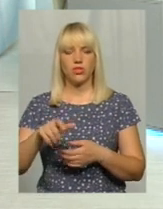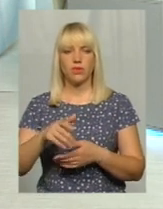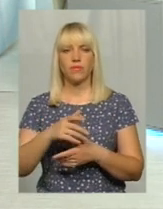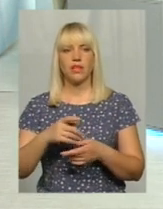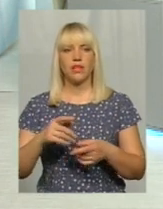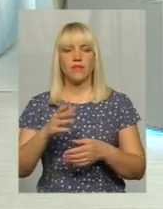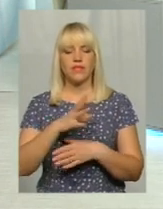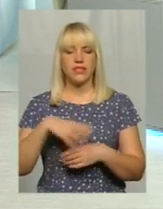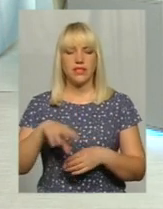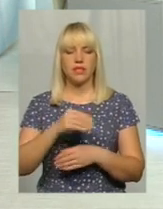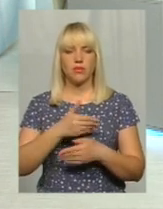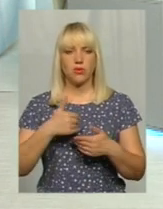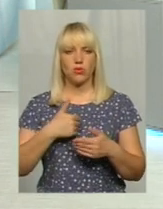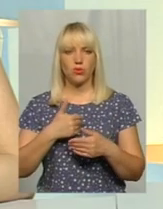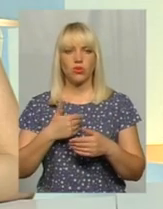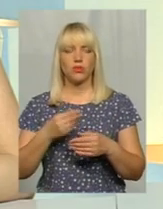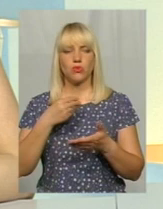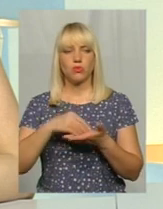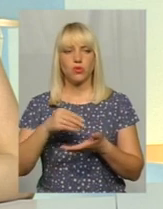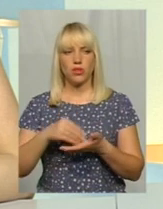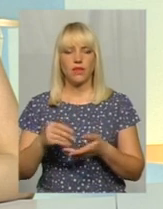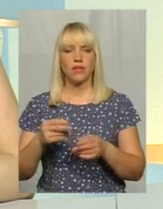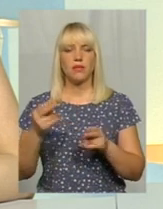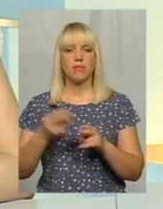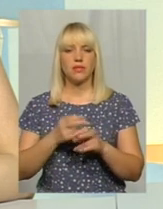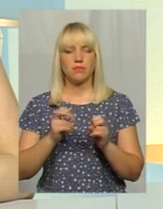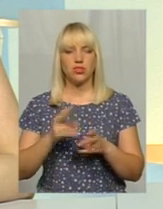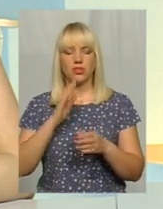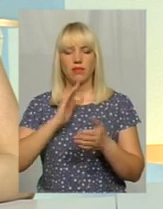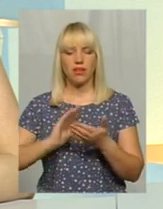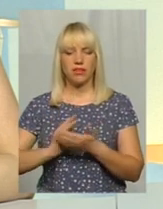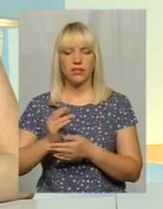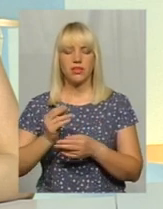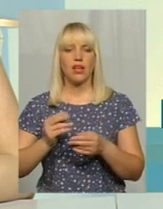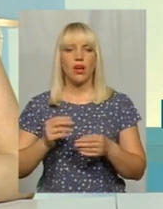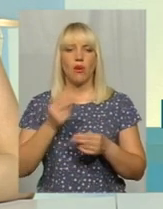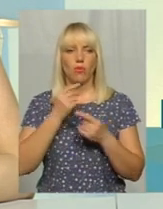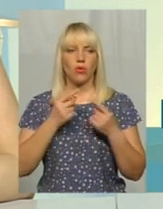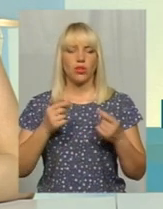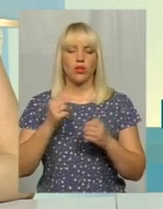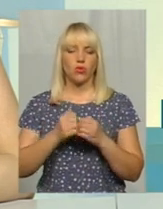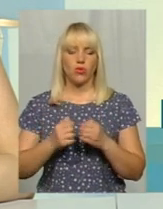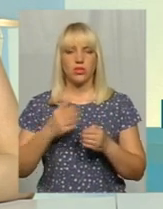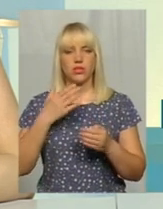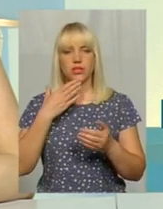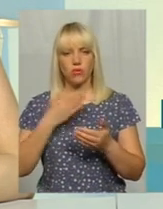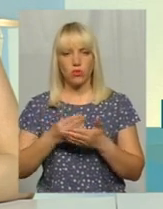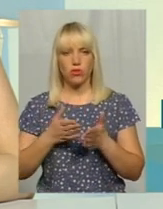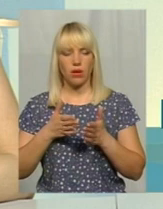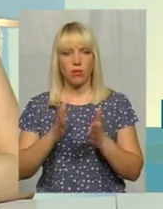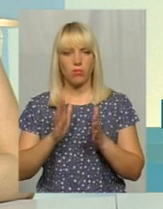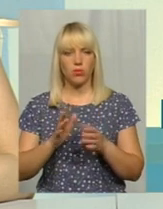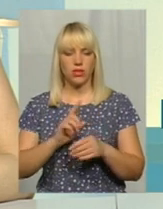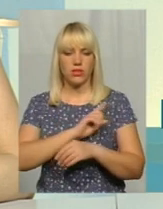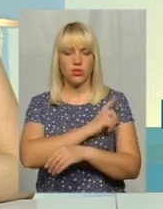споживати безпечний і якісний продукт. Тому кожен, згідно свого напрямку, прикладе до цього максимум зусиль, щоб отримати позитивний